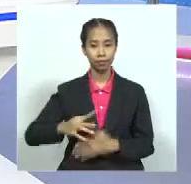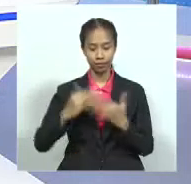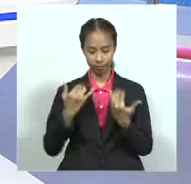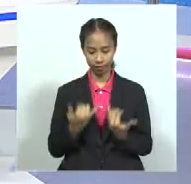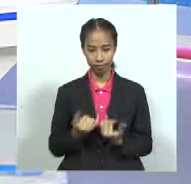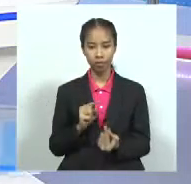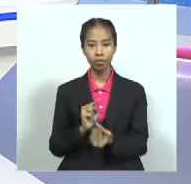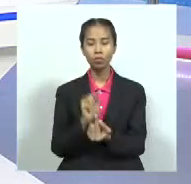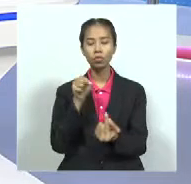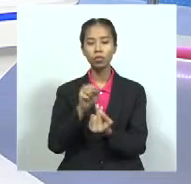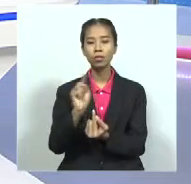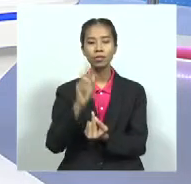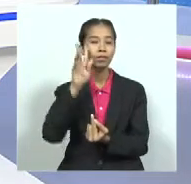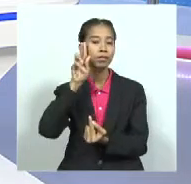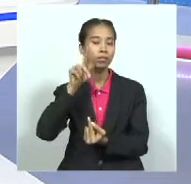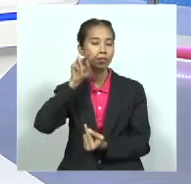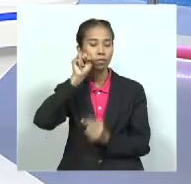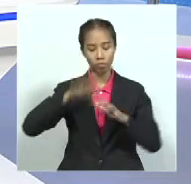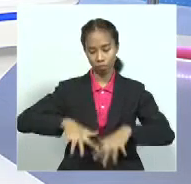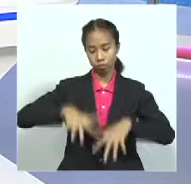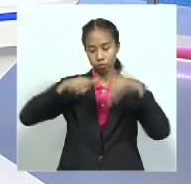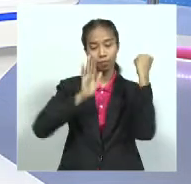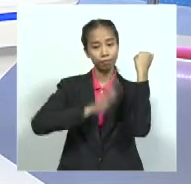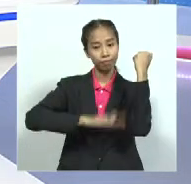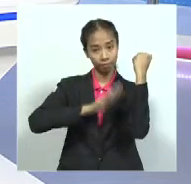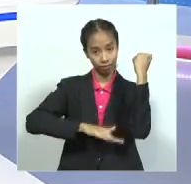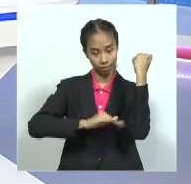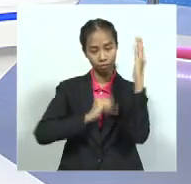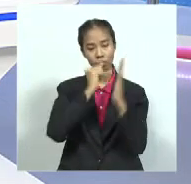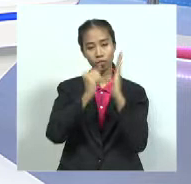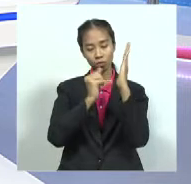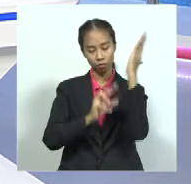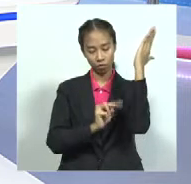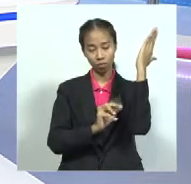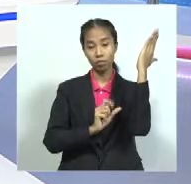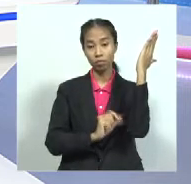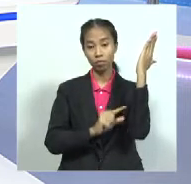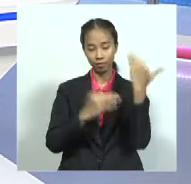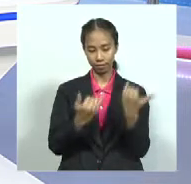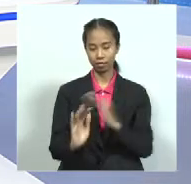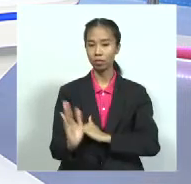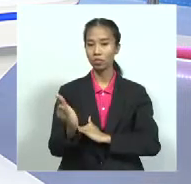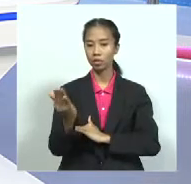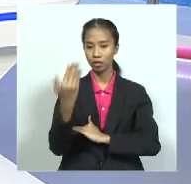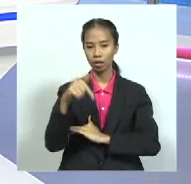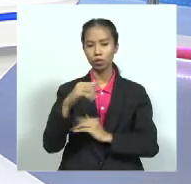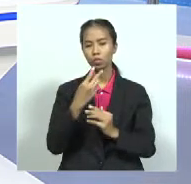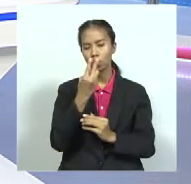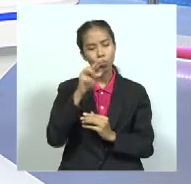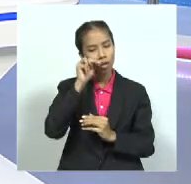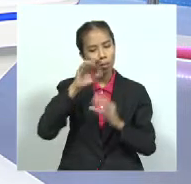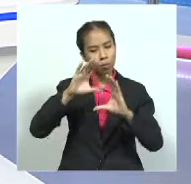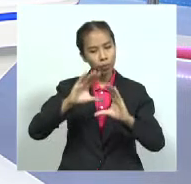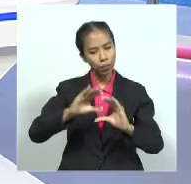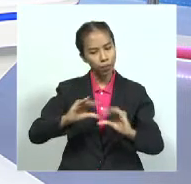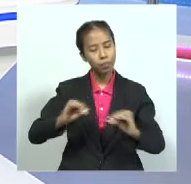ติดตามสถานการณ์น้ำท่วมในพื้นที่ภาคใต้กันก่อนเลยนะคะโดยที่จังหวัดนครศรีธรรมราชเช้าวันนี้สถานการณ์เริ่มเข้าสู่ภาวะปก